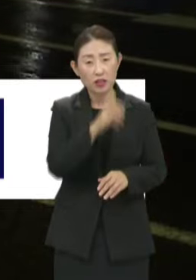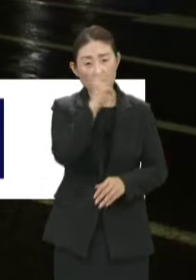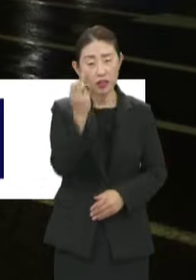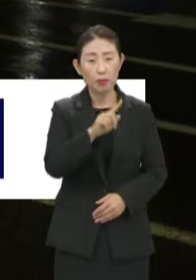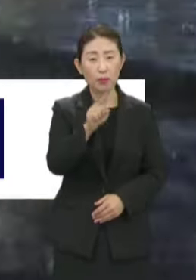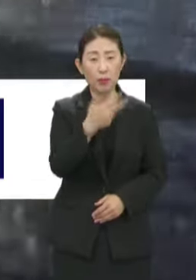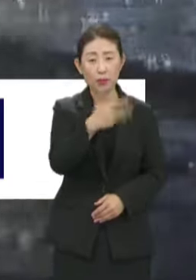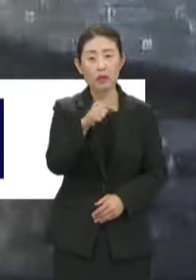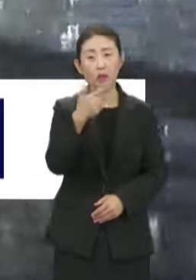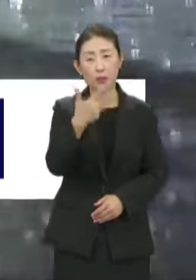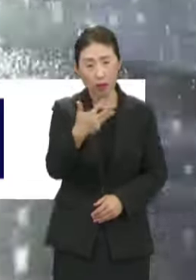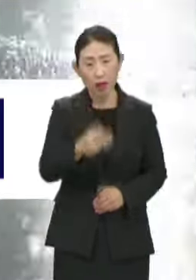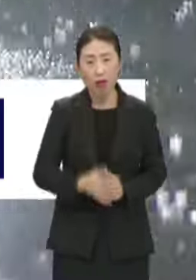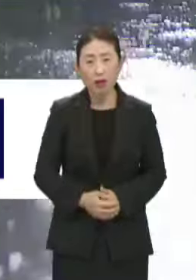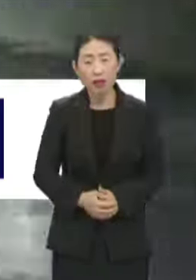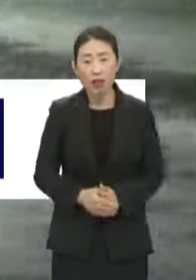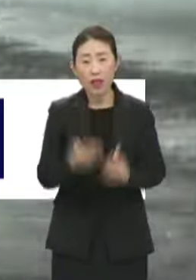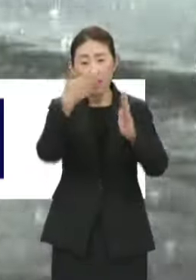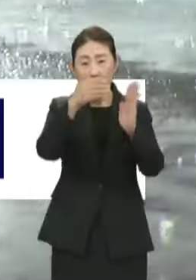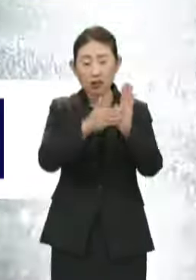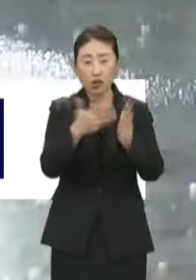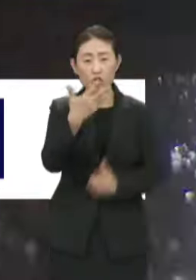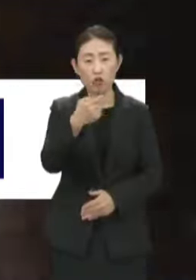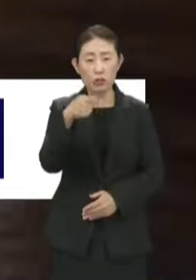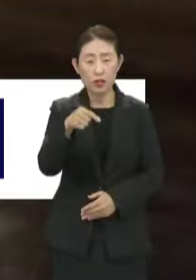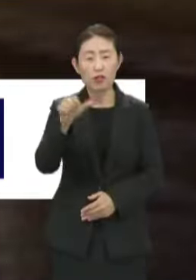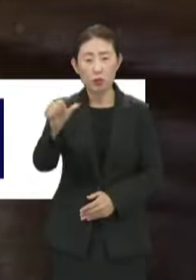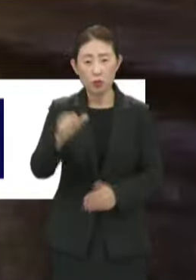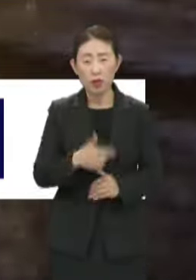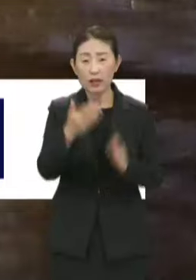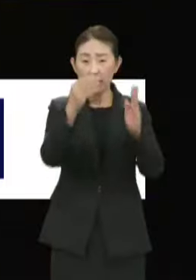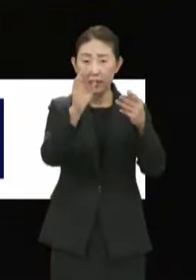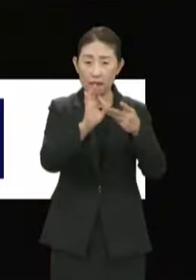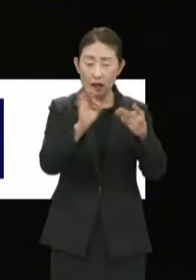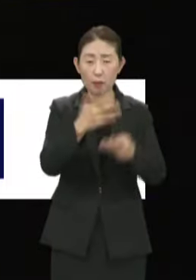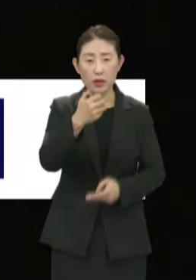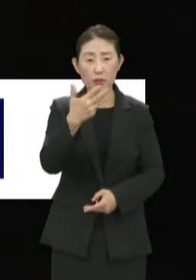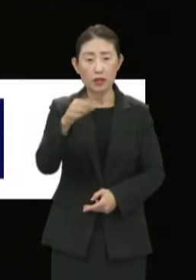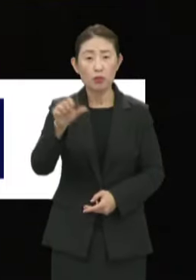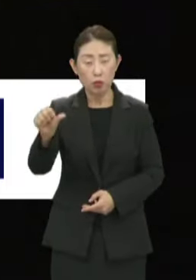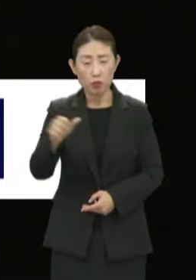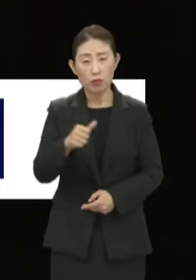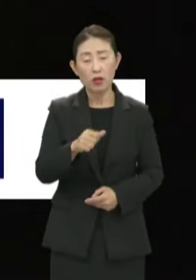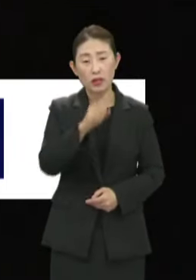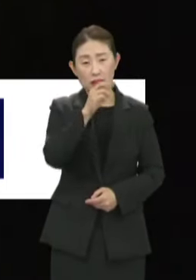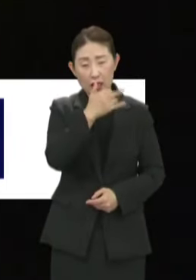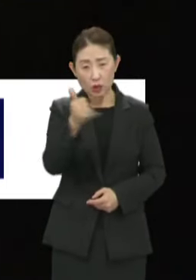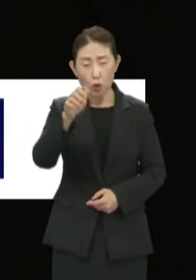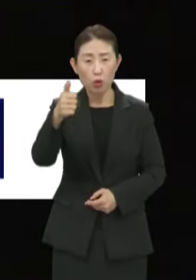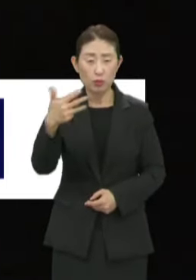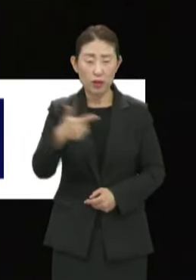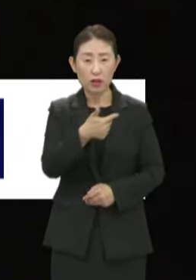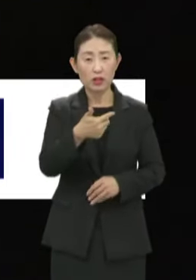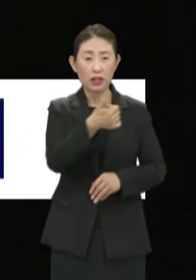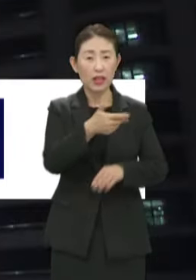서산 108.8mm, 당진 91.5, 태안 88.5, 세종 58,